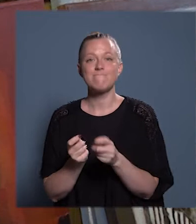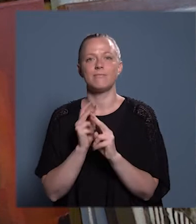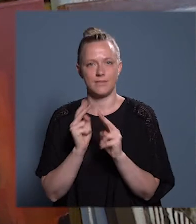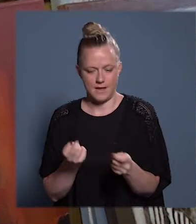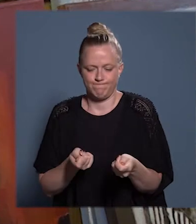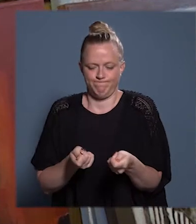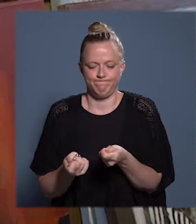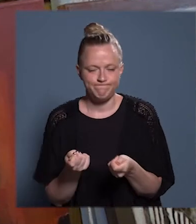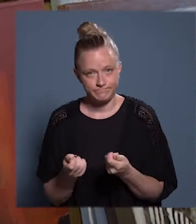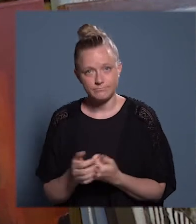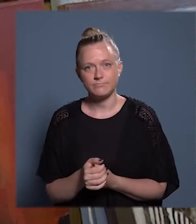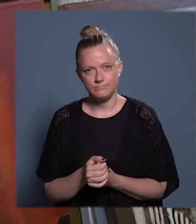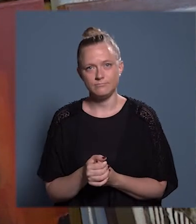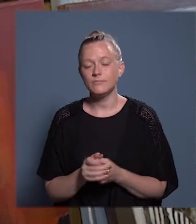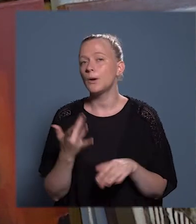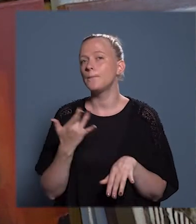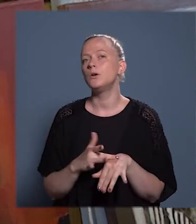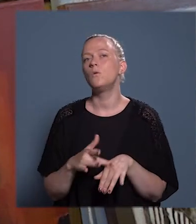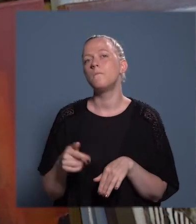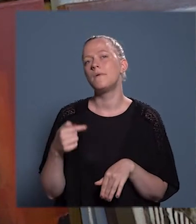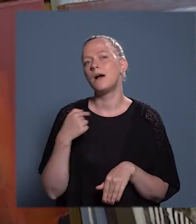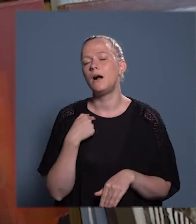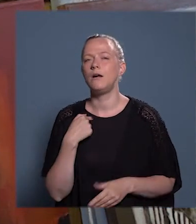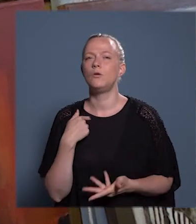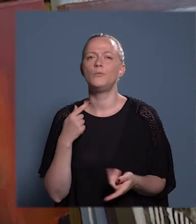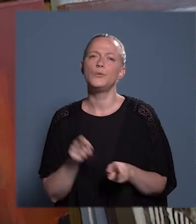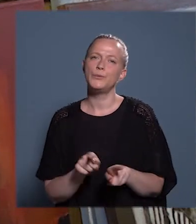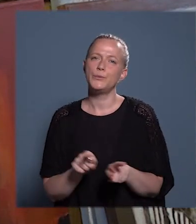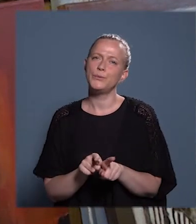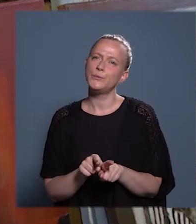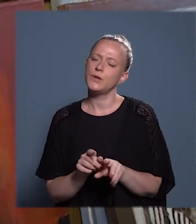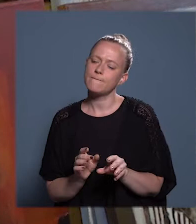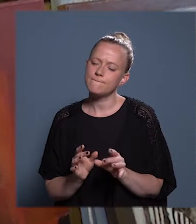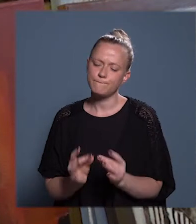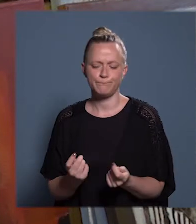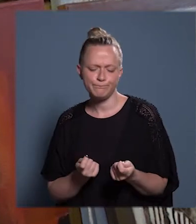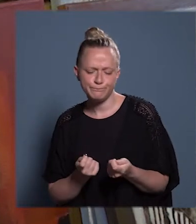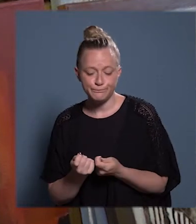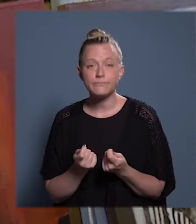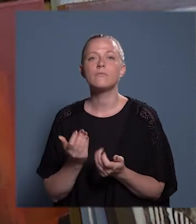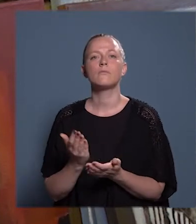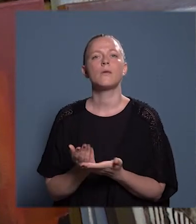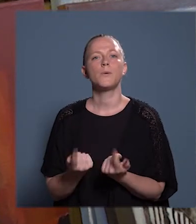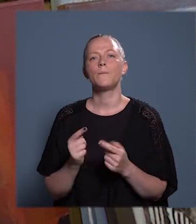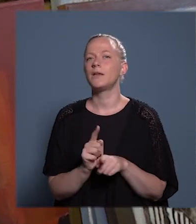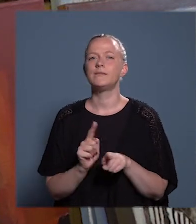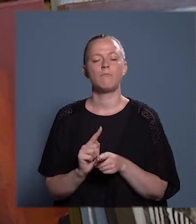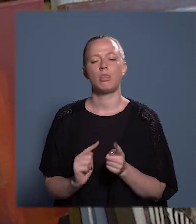tehát azt megpróbálom valahogy úgy megfogni, hogy én abból már nem egy